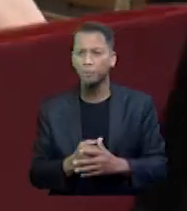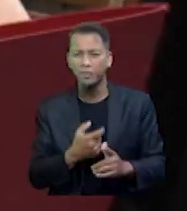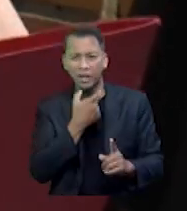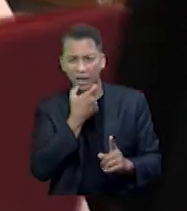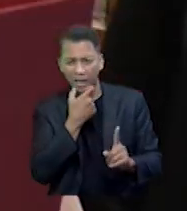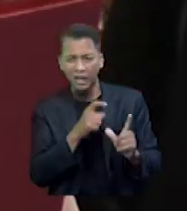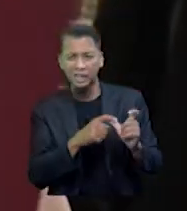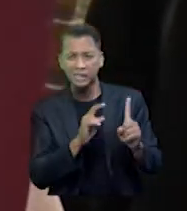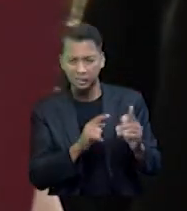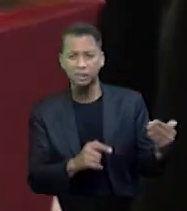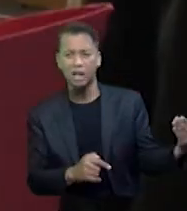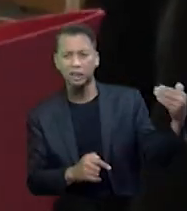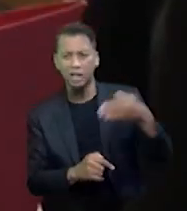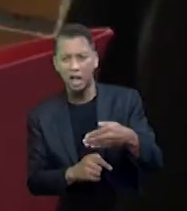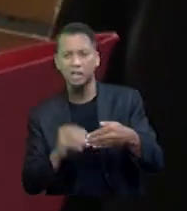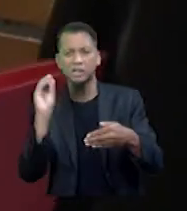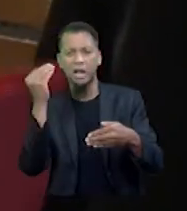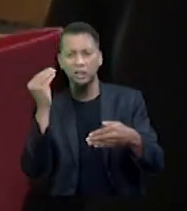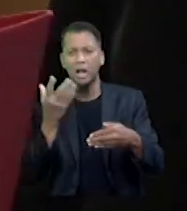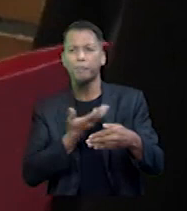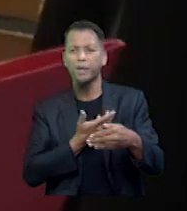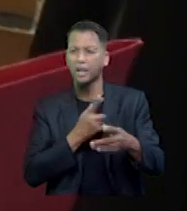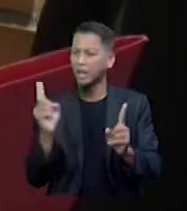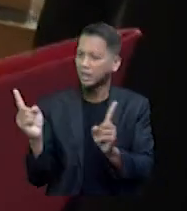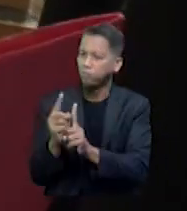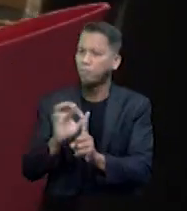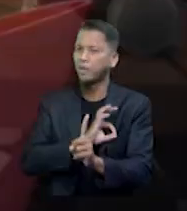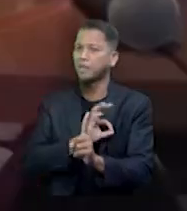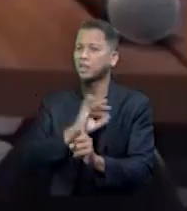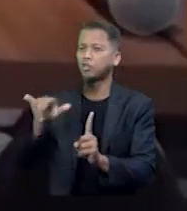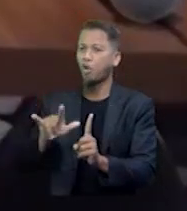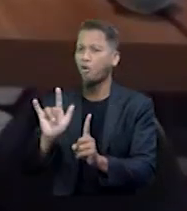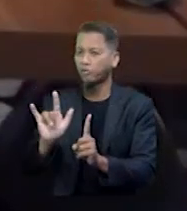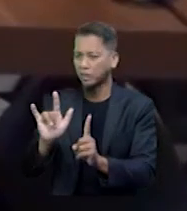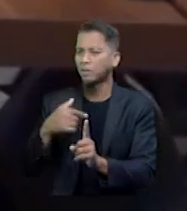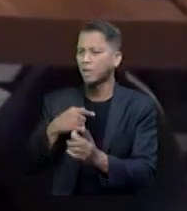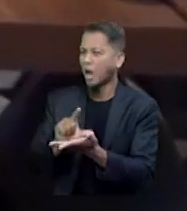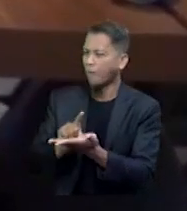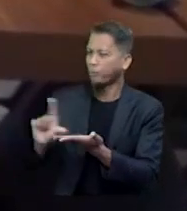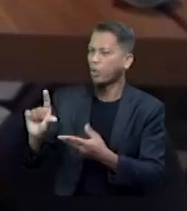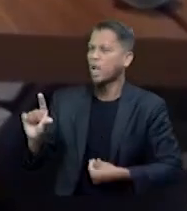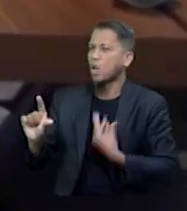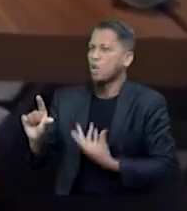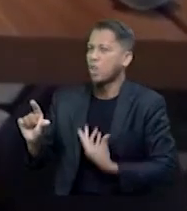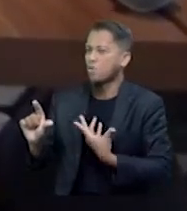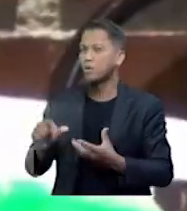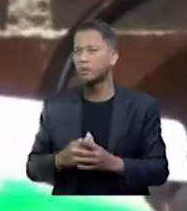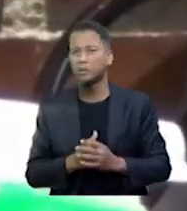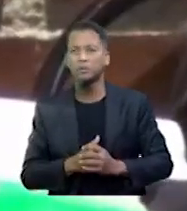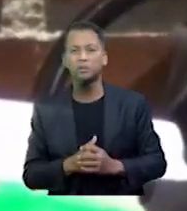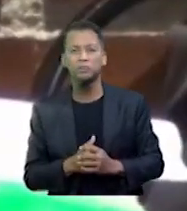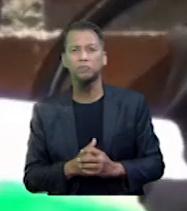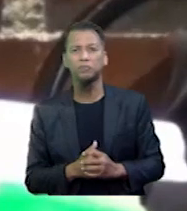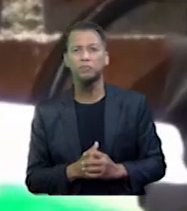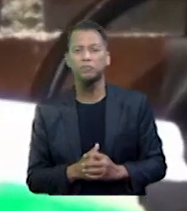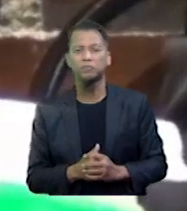keadilan. Kuasa hukum SI menduga adanya unsur kriminalisasi terhadap nenek SI demi meloloskan pelaku pencabulan dari jerat